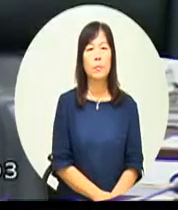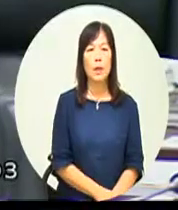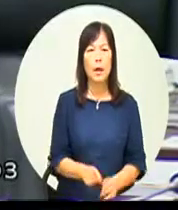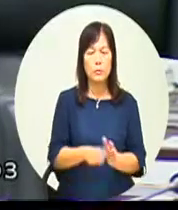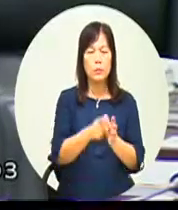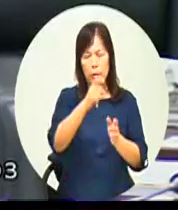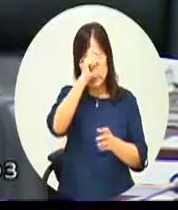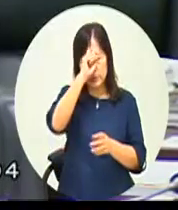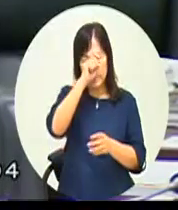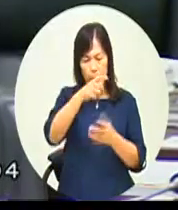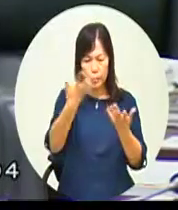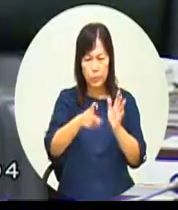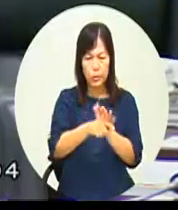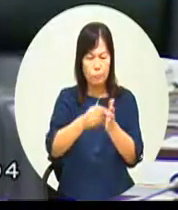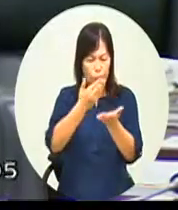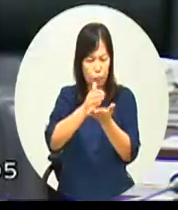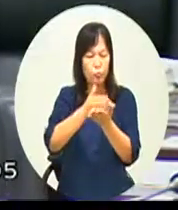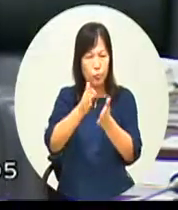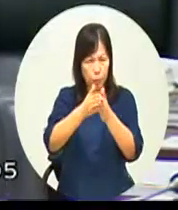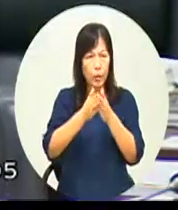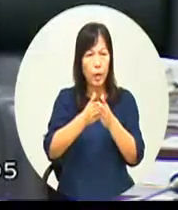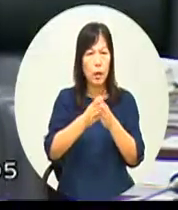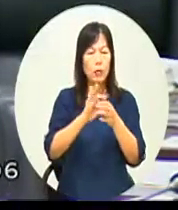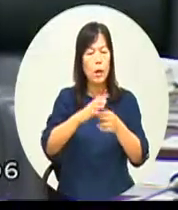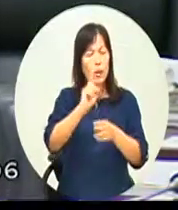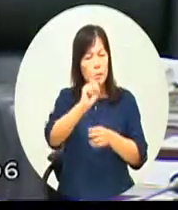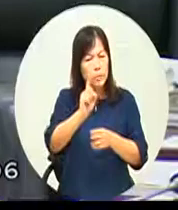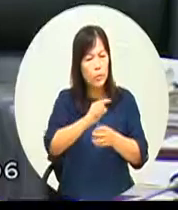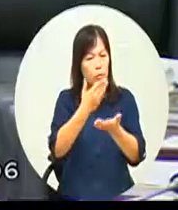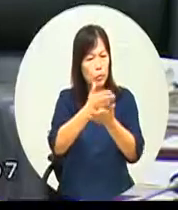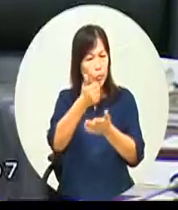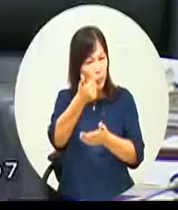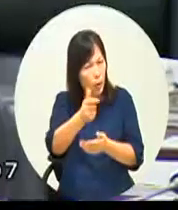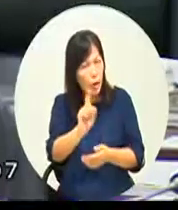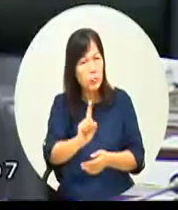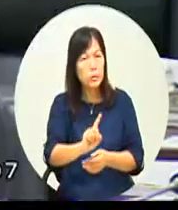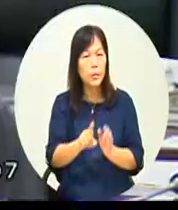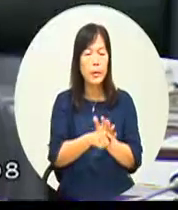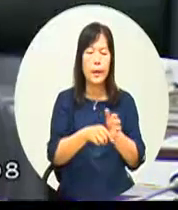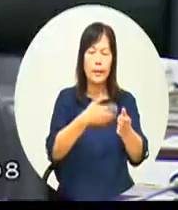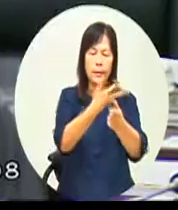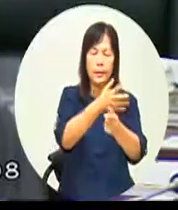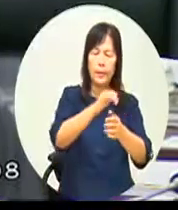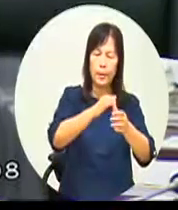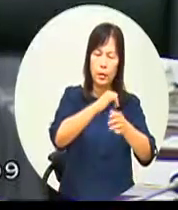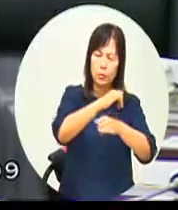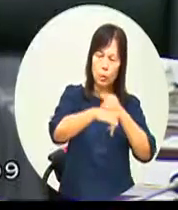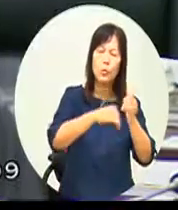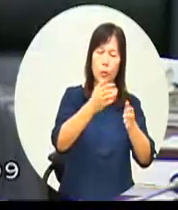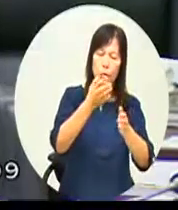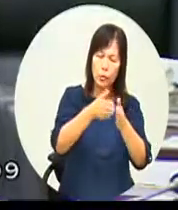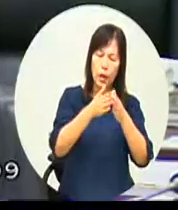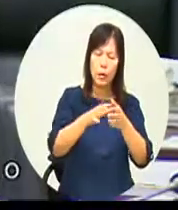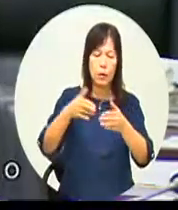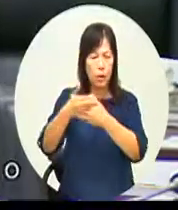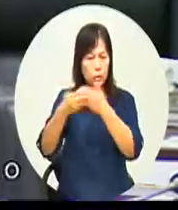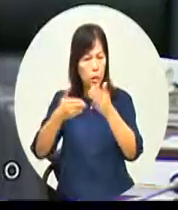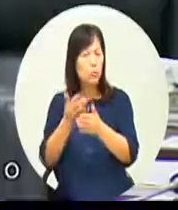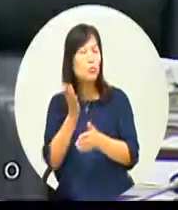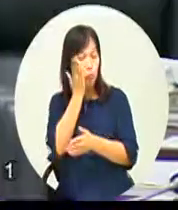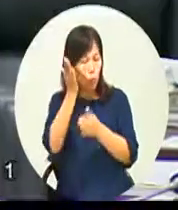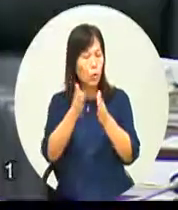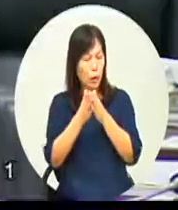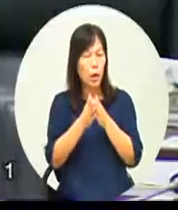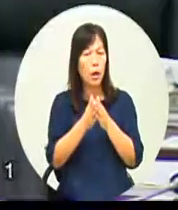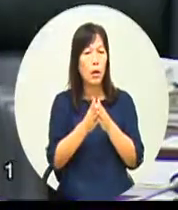圆满解决会比较好。那怎么去圆满解决，就是你也得让它能够生存，也得让它交通顺畅。那如果说